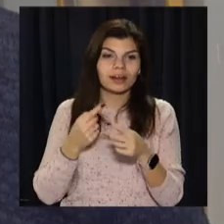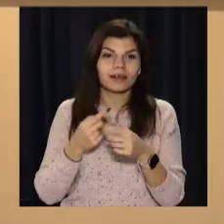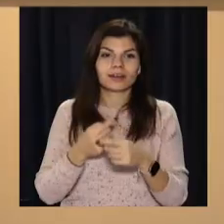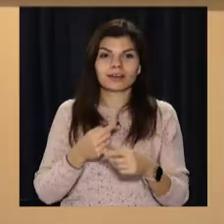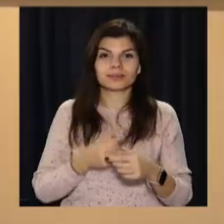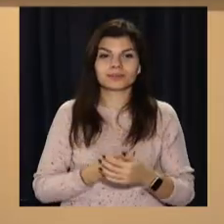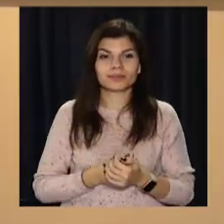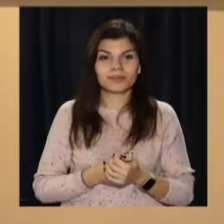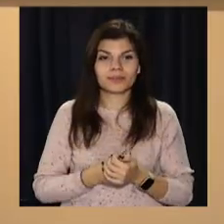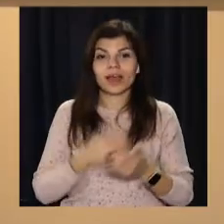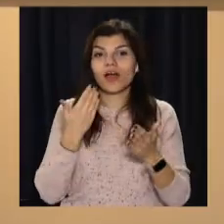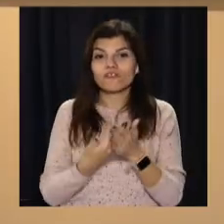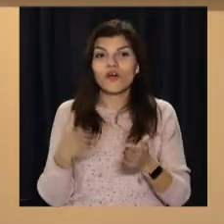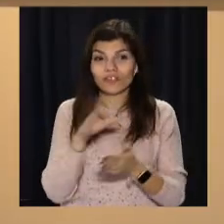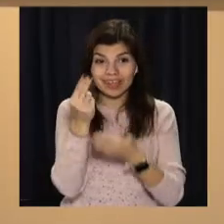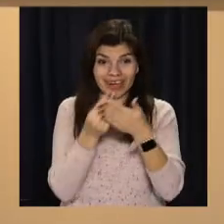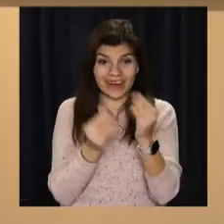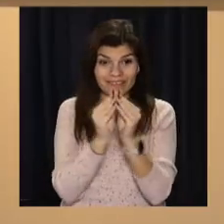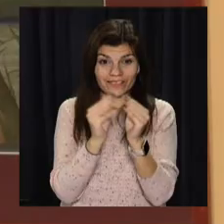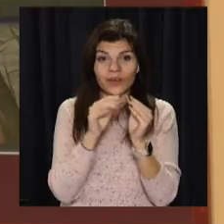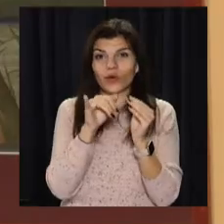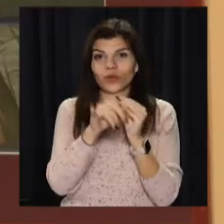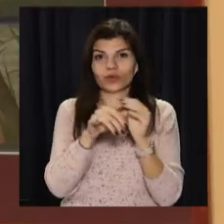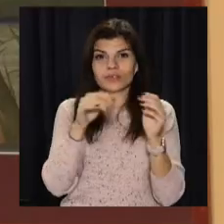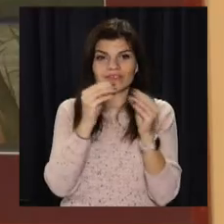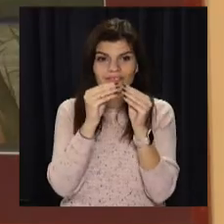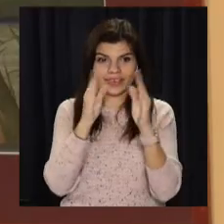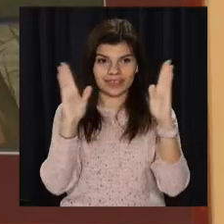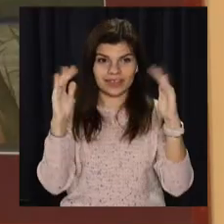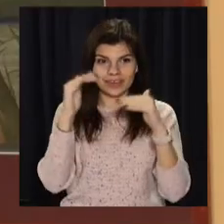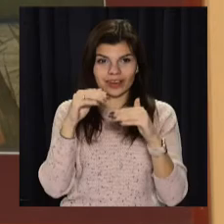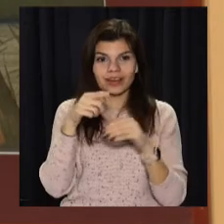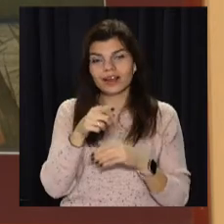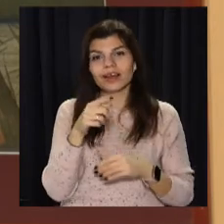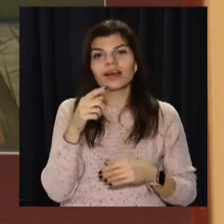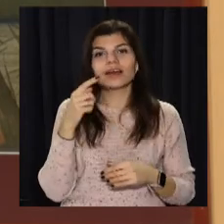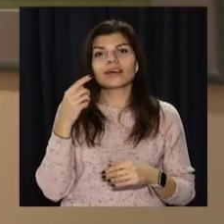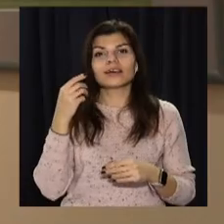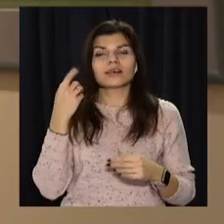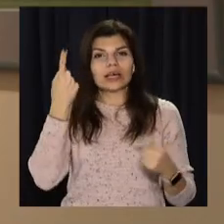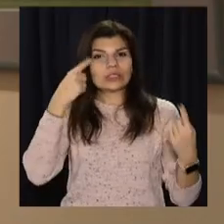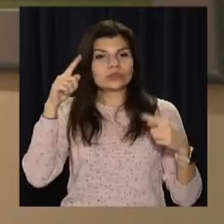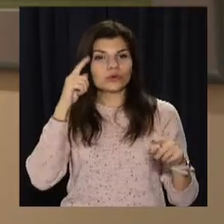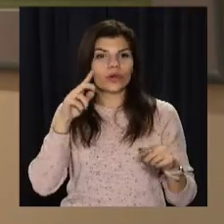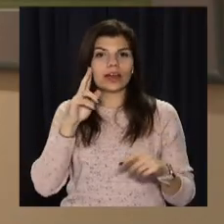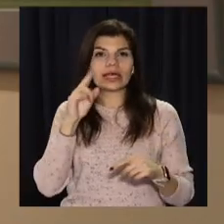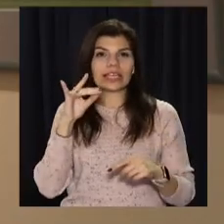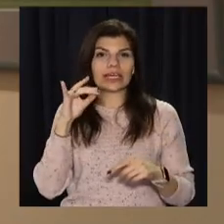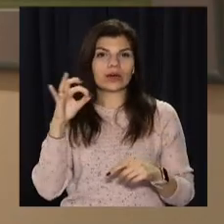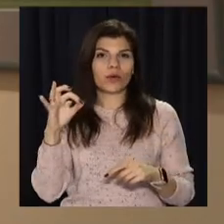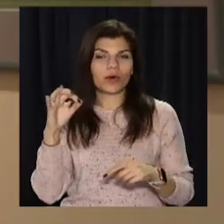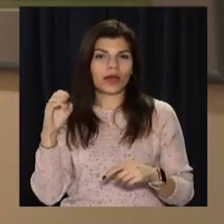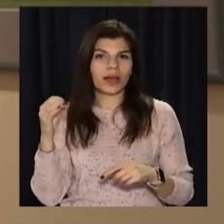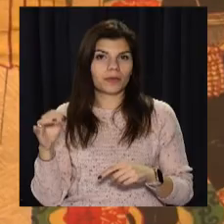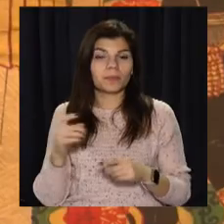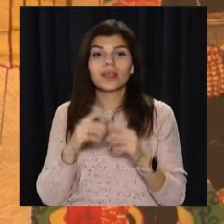аркушах. А ось все ті ж картини у традиційному форматі. «Мистецтво мінливого світу» або «Укіо-е». Так називається